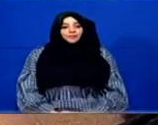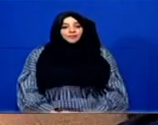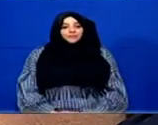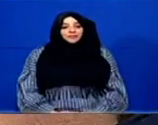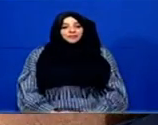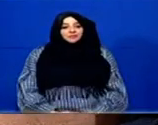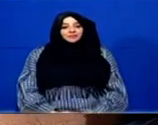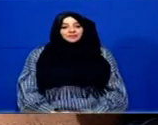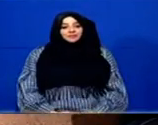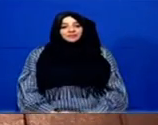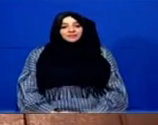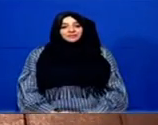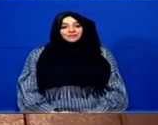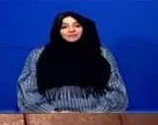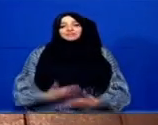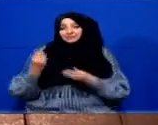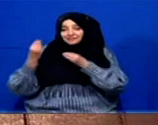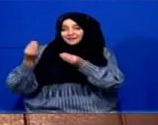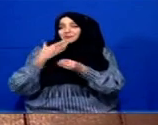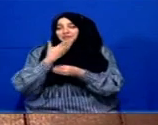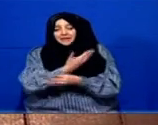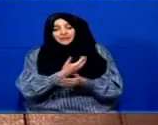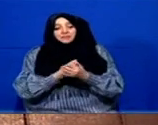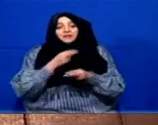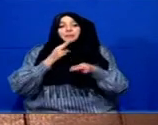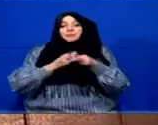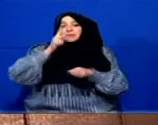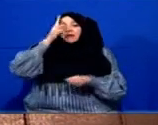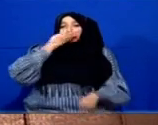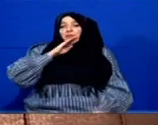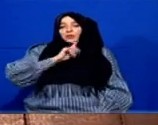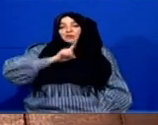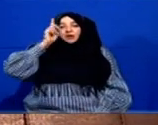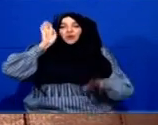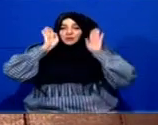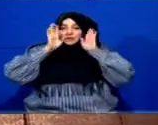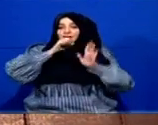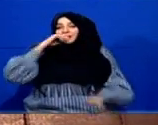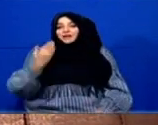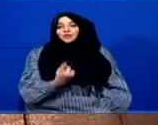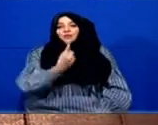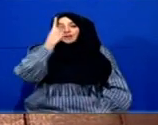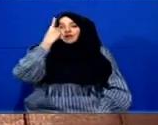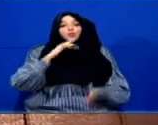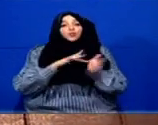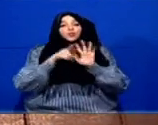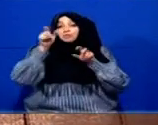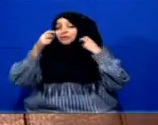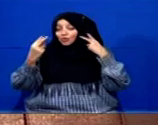تفضل بسم الله والحمد لله والصلاه والسلام على رسول الله